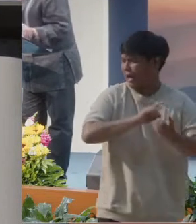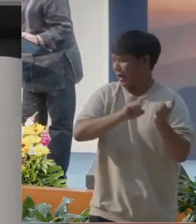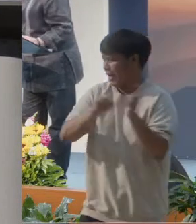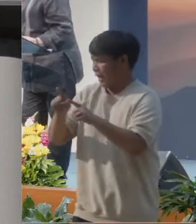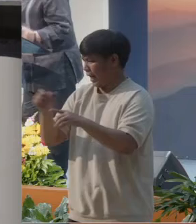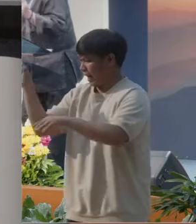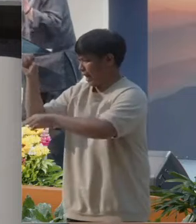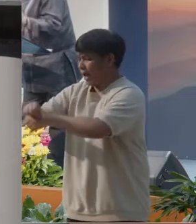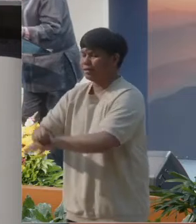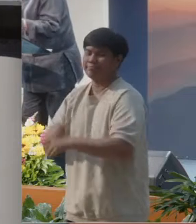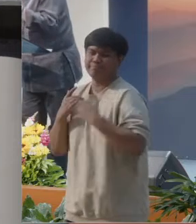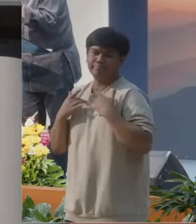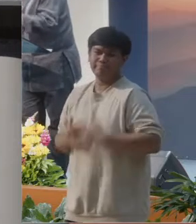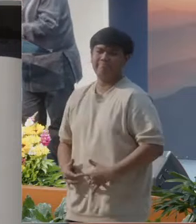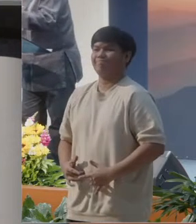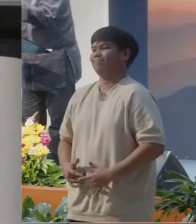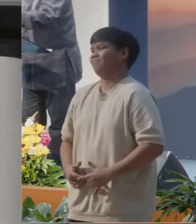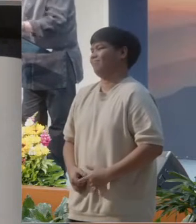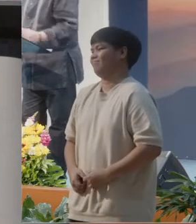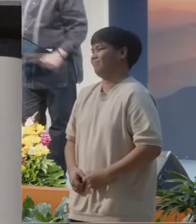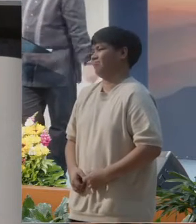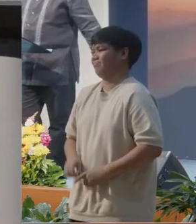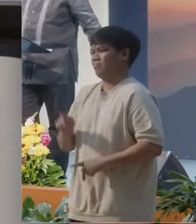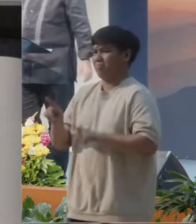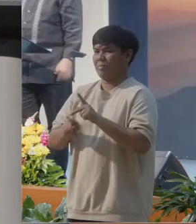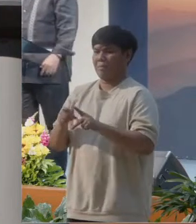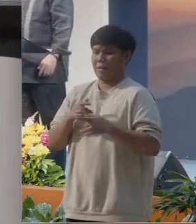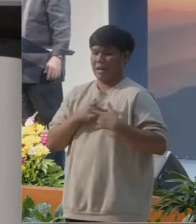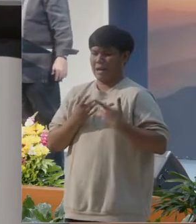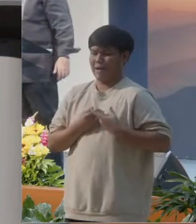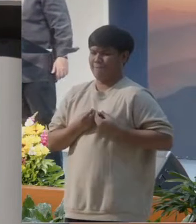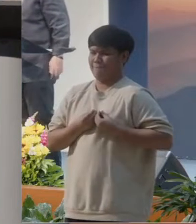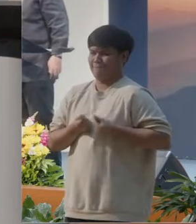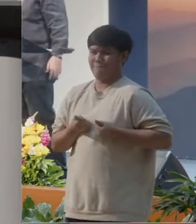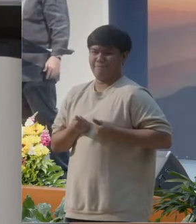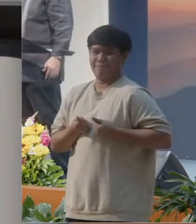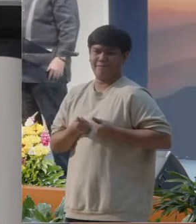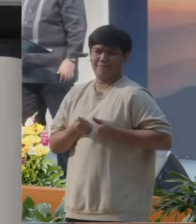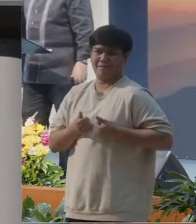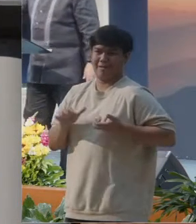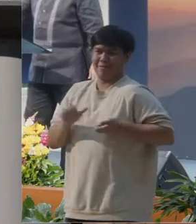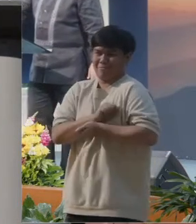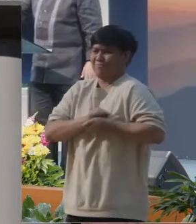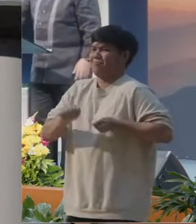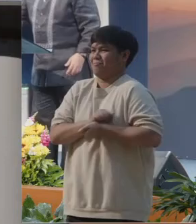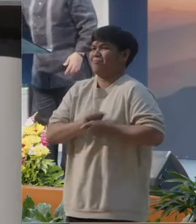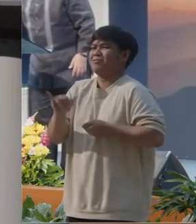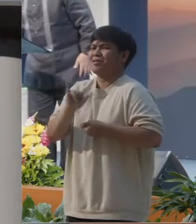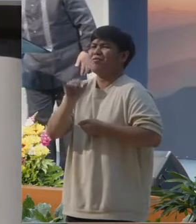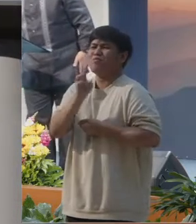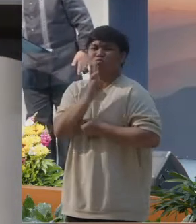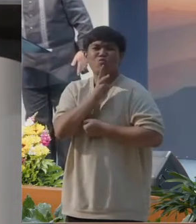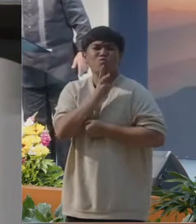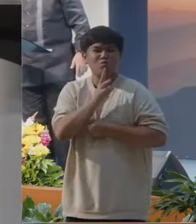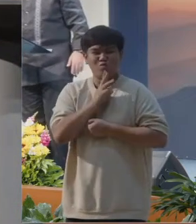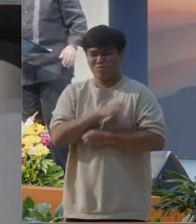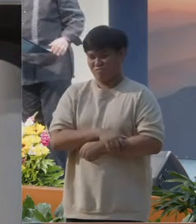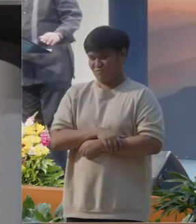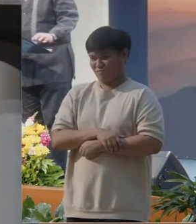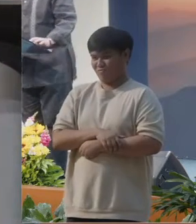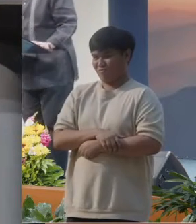5? And the heart of the people melted and became water. Wow! Ano po ang naramdaman